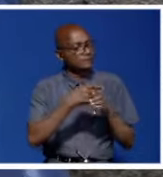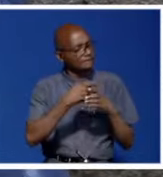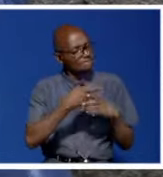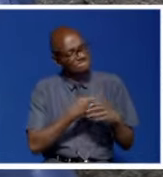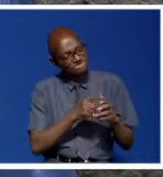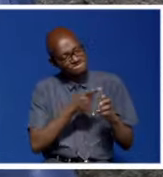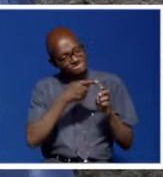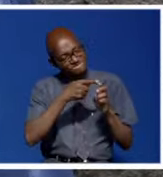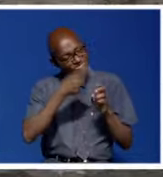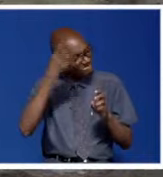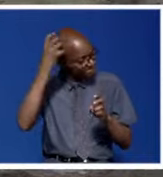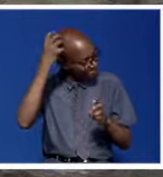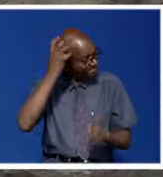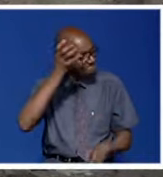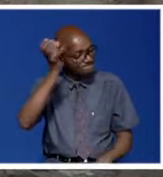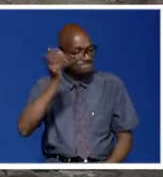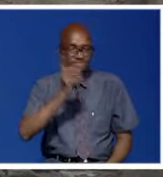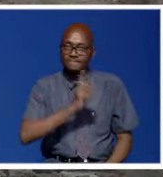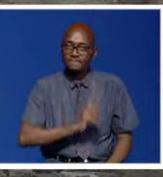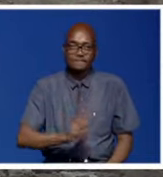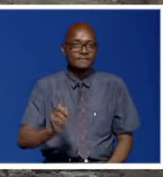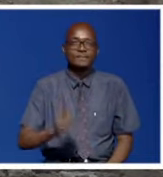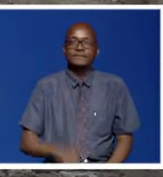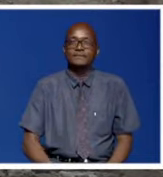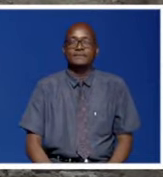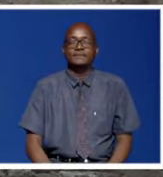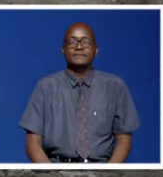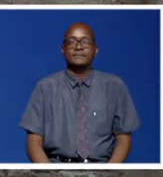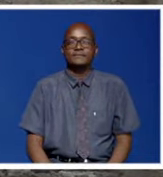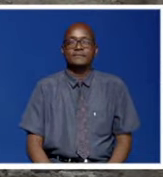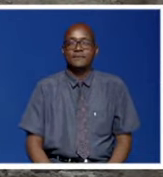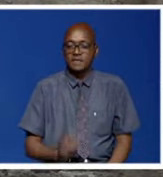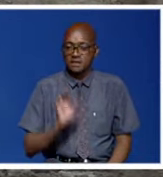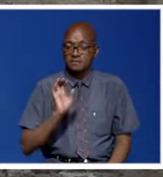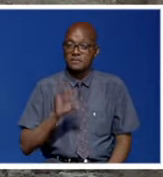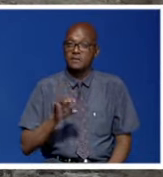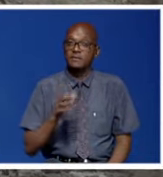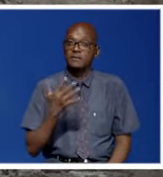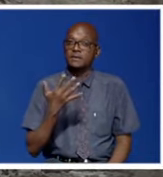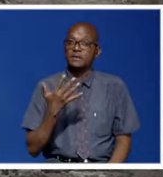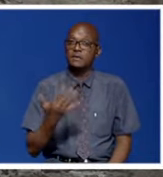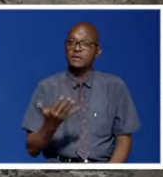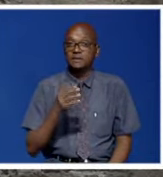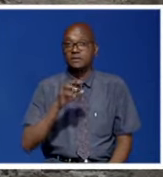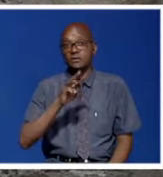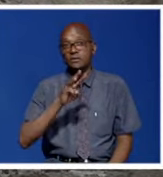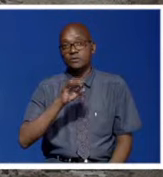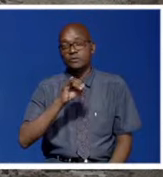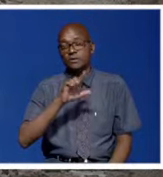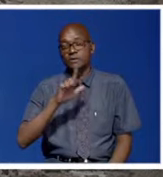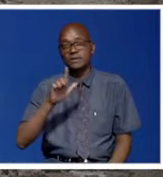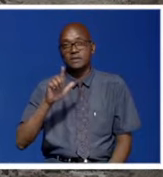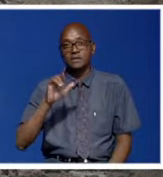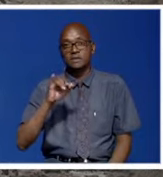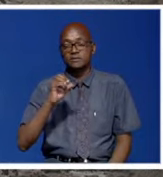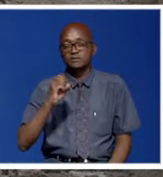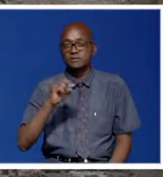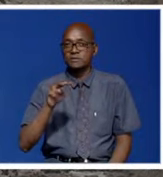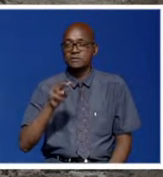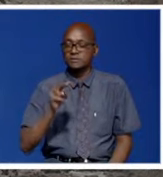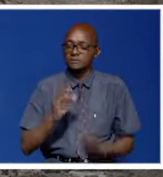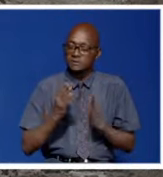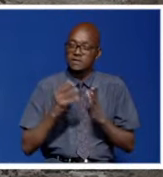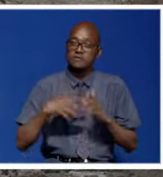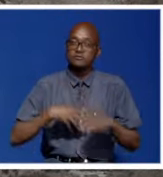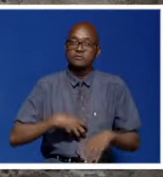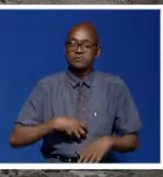kulipekenyua tena litoke. Ni takriban miaka 5 sasa Wilson akiishi na fuvu tumboni. Mwenye anasema hapati